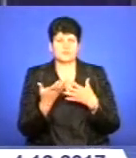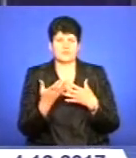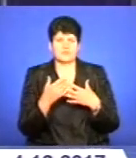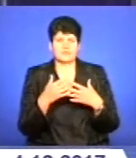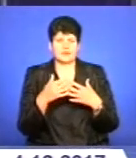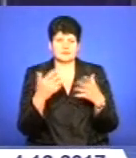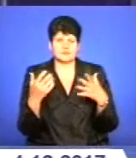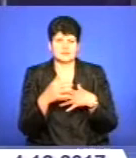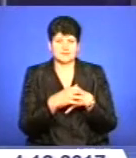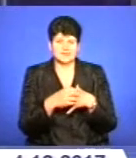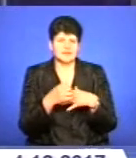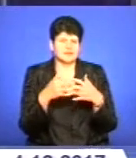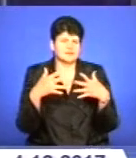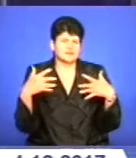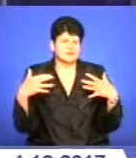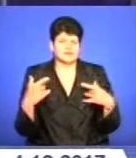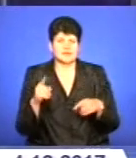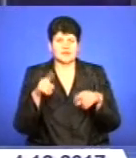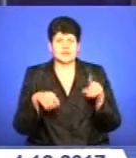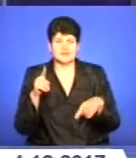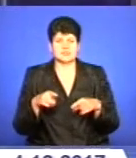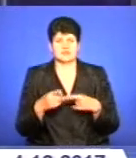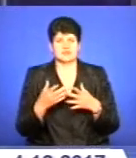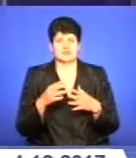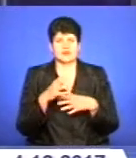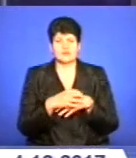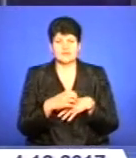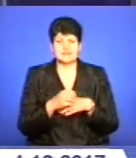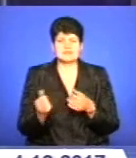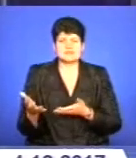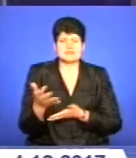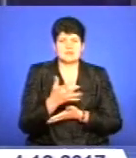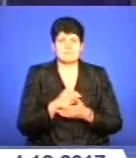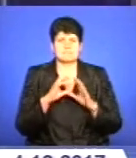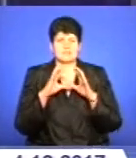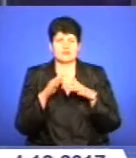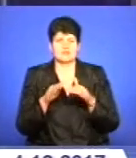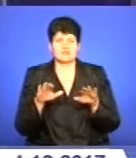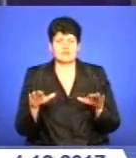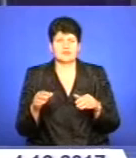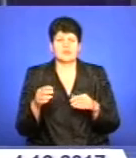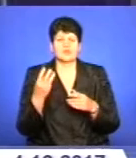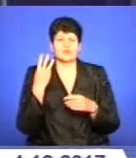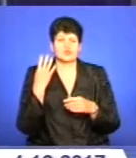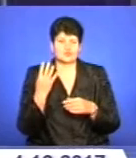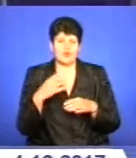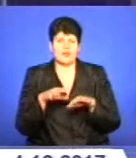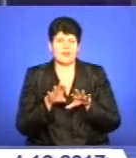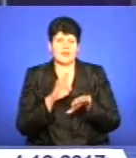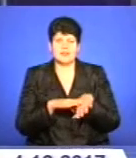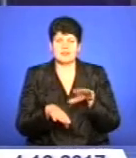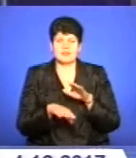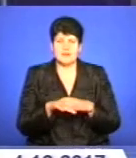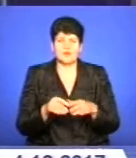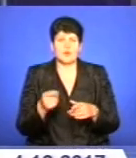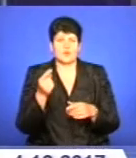десятки кішок рідкісних порід зібрали на міжнародній виставці в котів Мурколай. 4 лапих конкурсантів оцінювали експерти